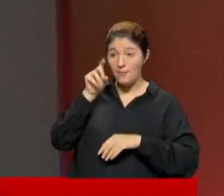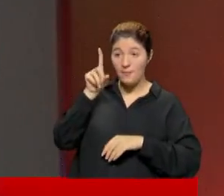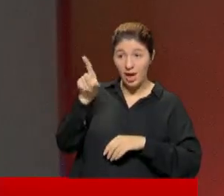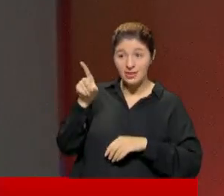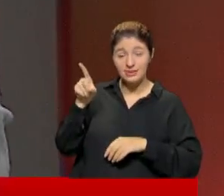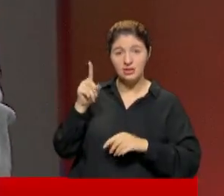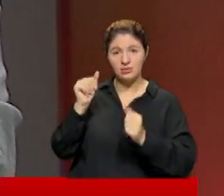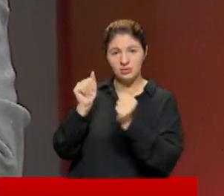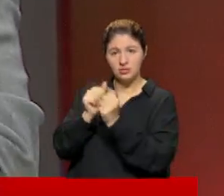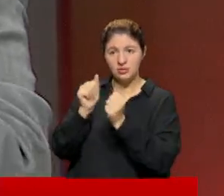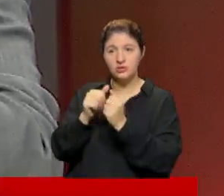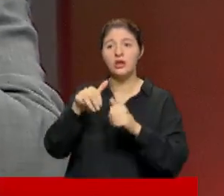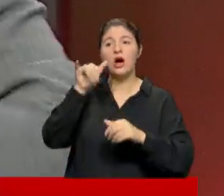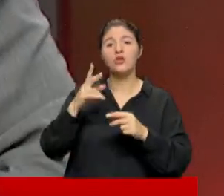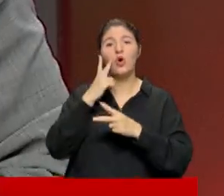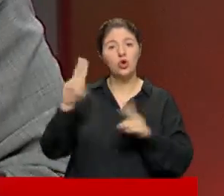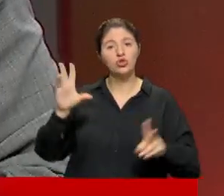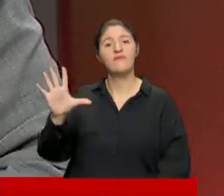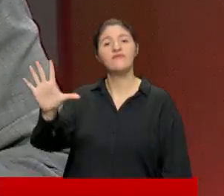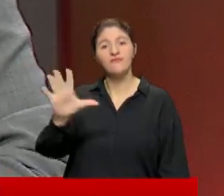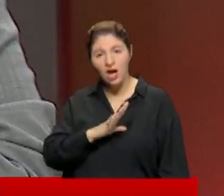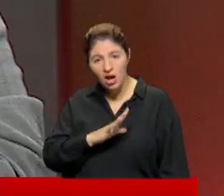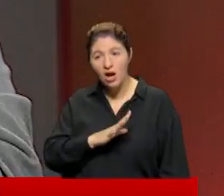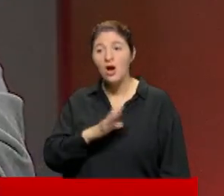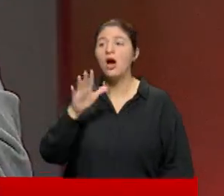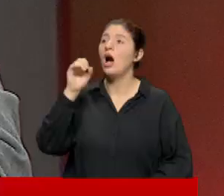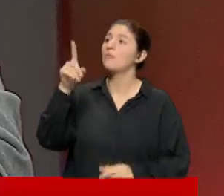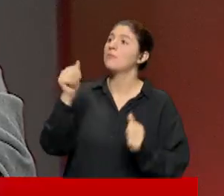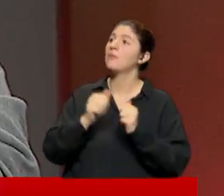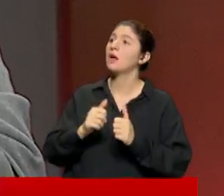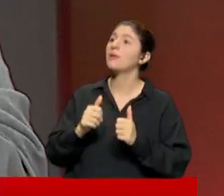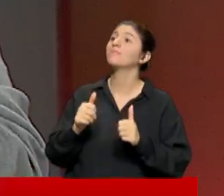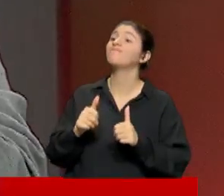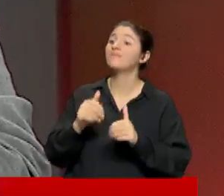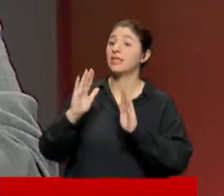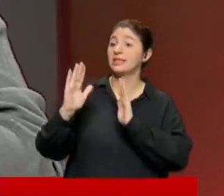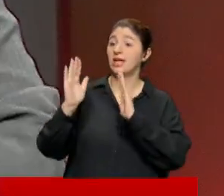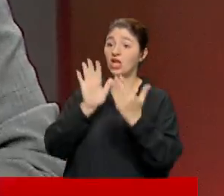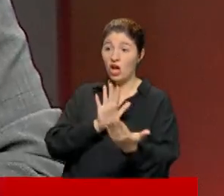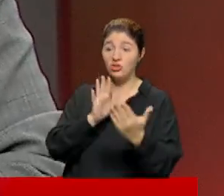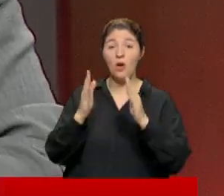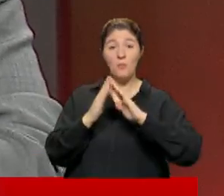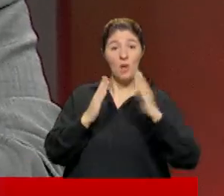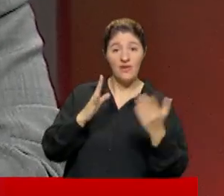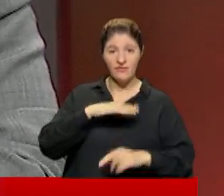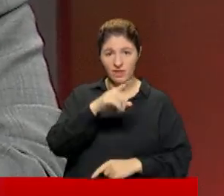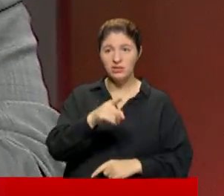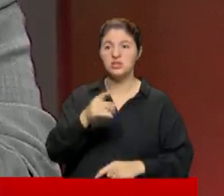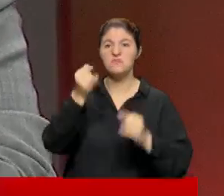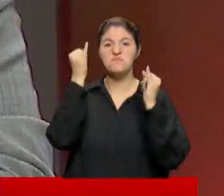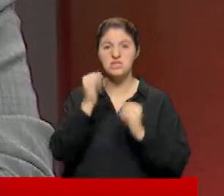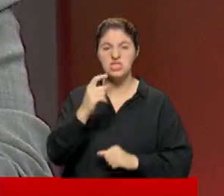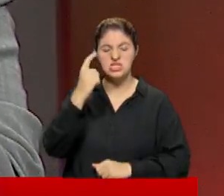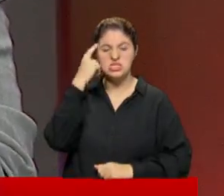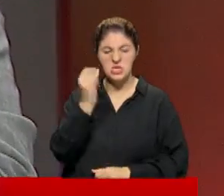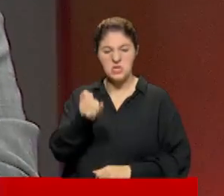Partisi'nden yanaysa hak ve özgürlük var Adalet ve Kalkınma Partisi'nin karşısındayız muhalif senen illet oluyorsun